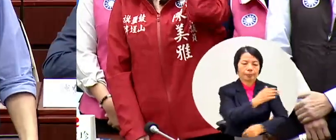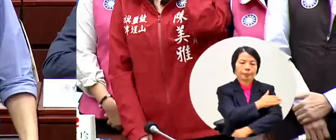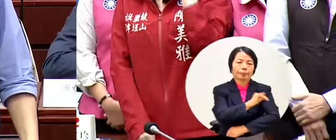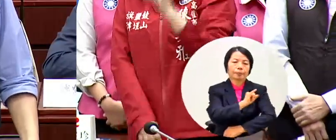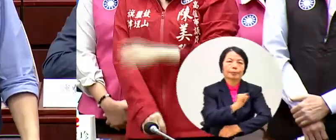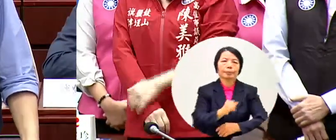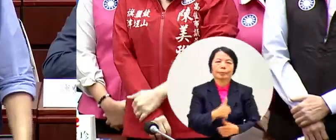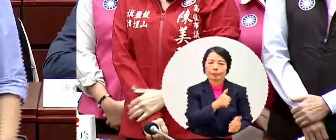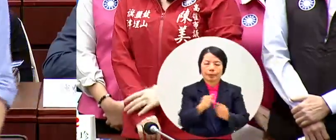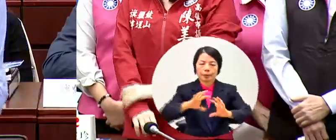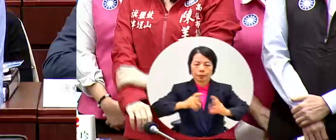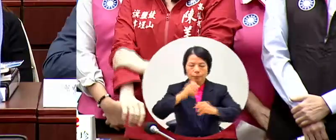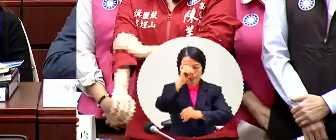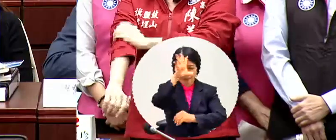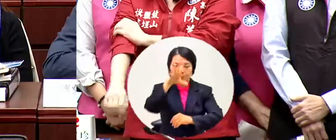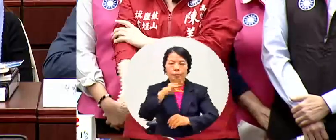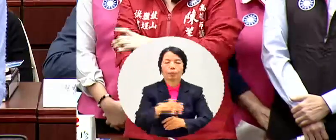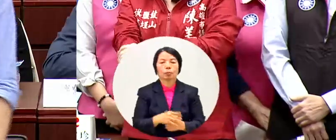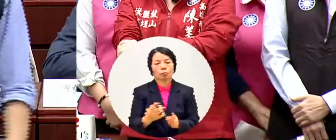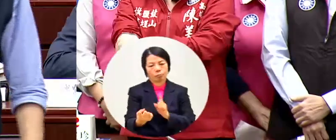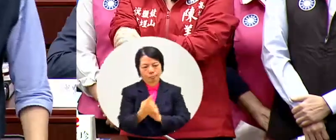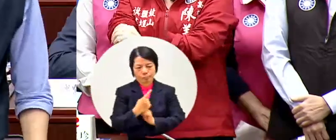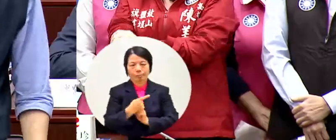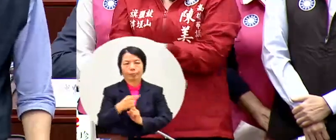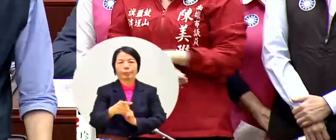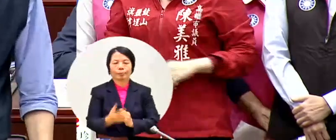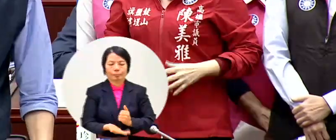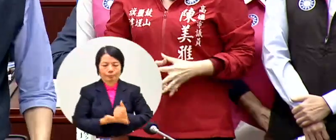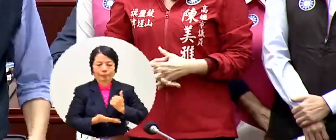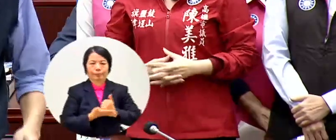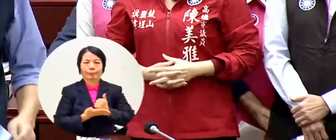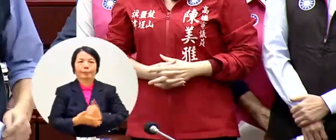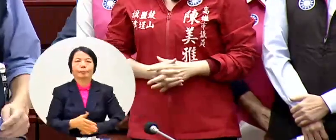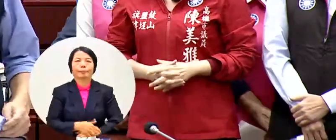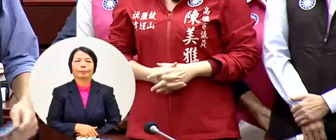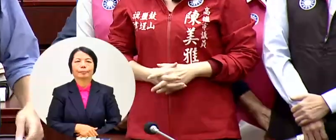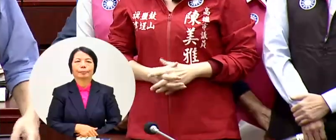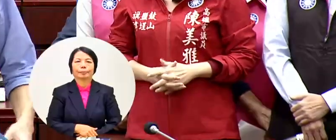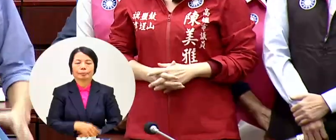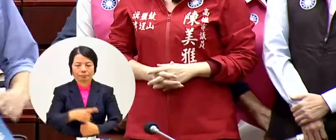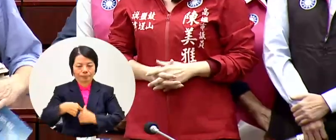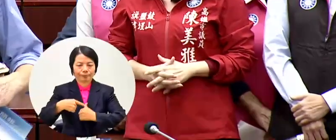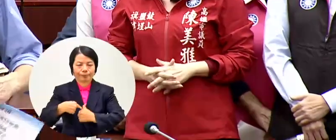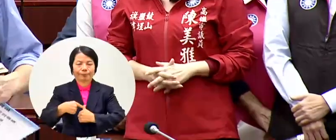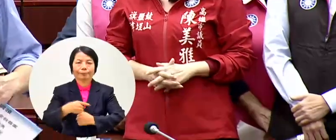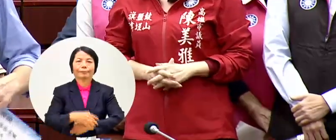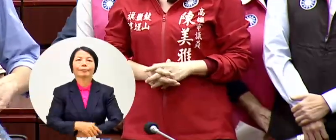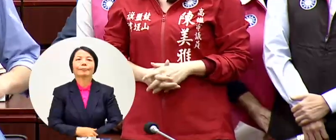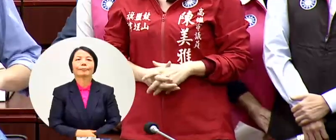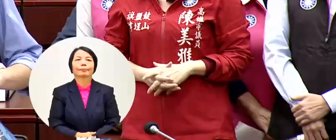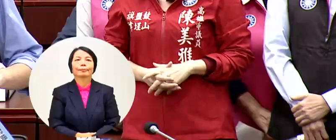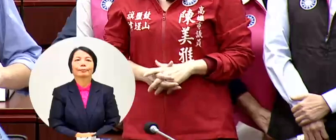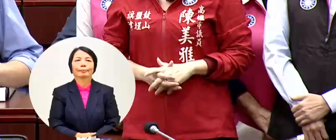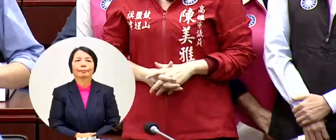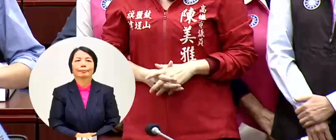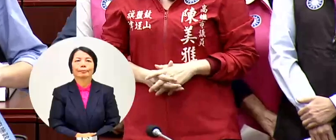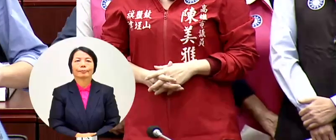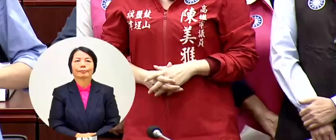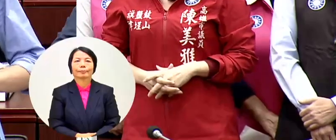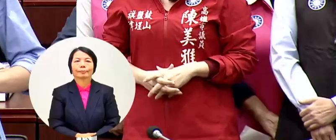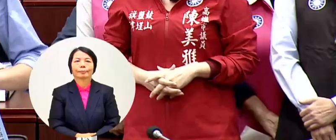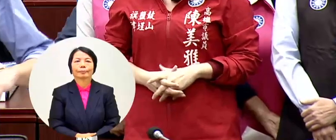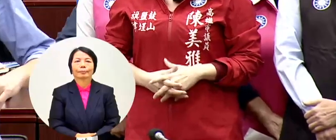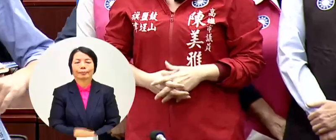我的勉励以及鞭策。那曾俊杰总召所提出来